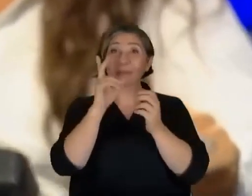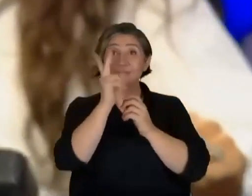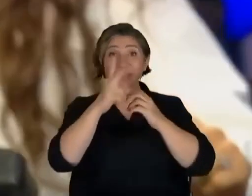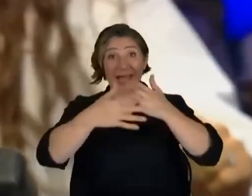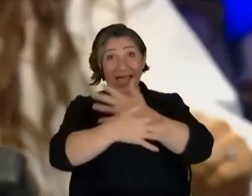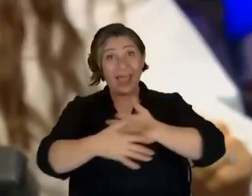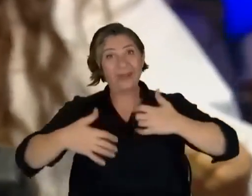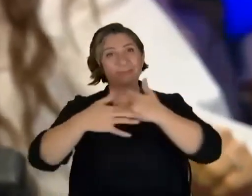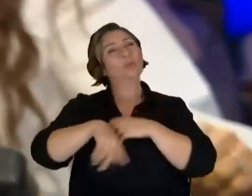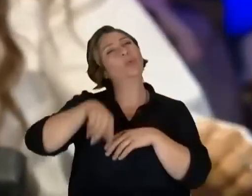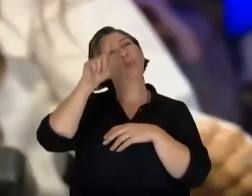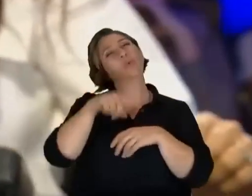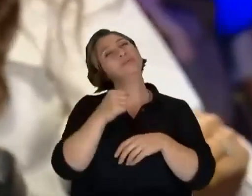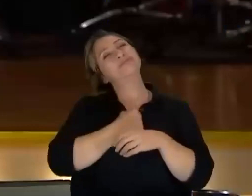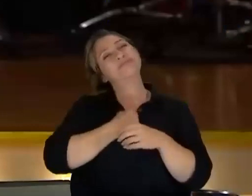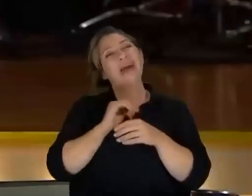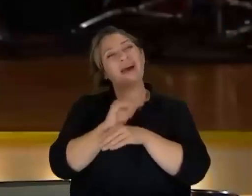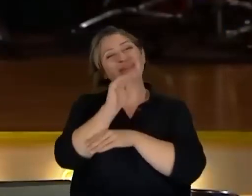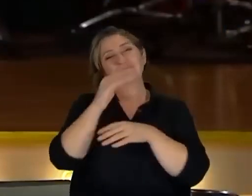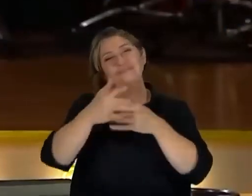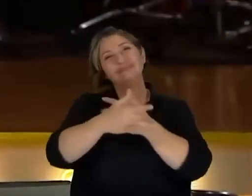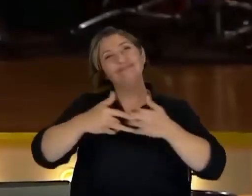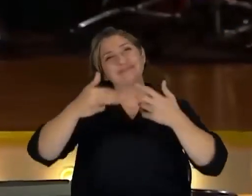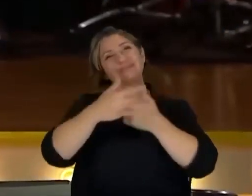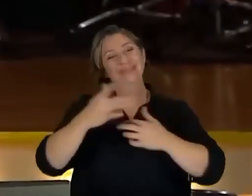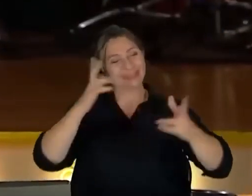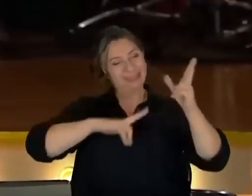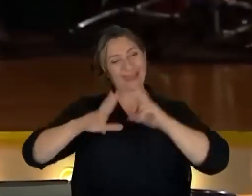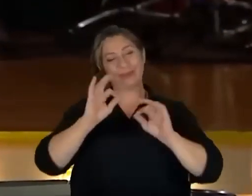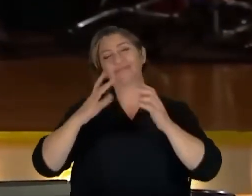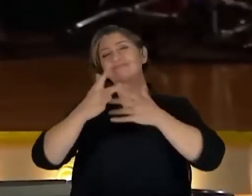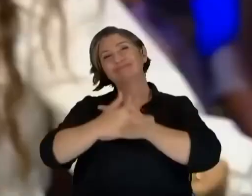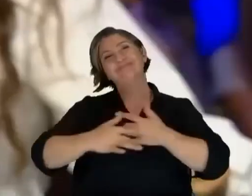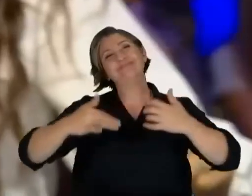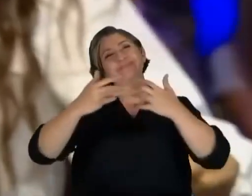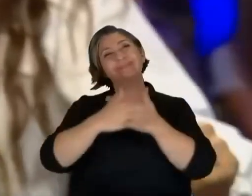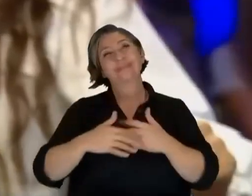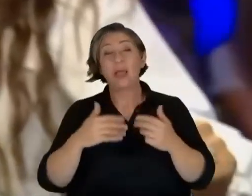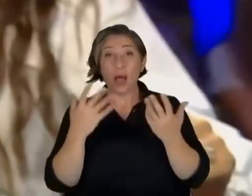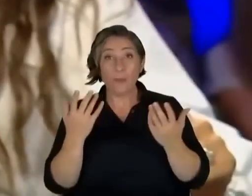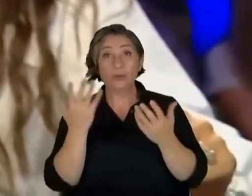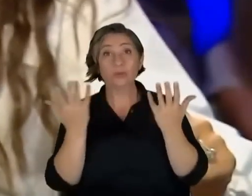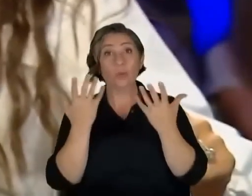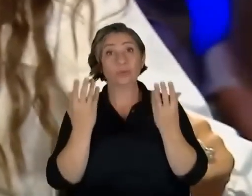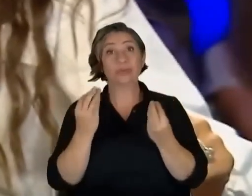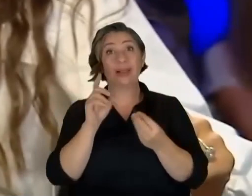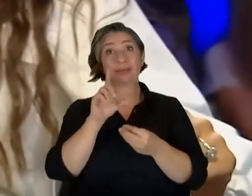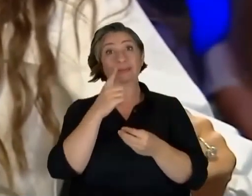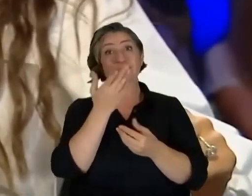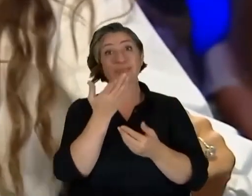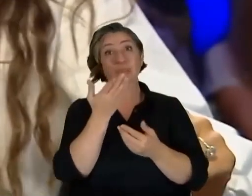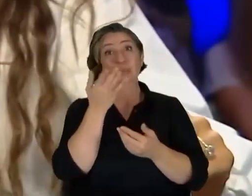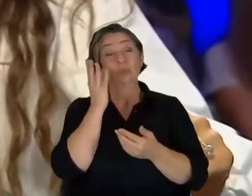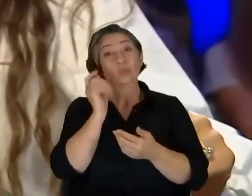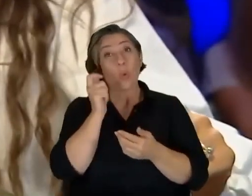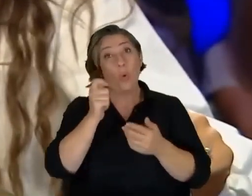Arpımla günlük hayattan... Böyle giyinirim, böyle dururum. Hakikaten ama arpla da böyle durmak lazım.